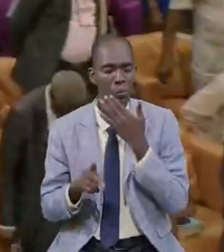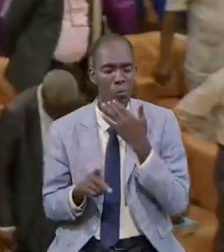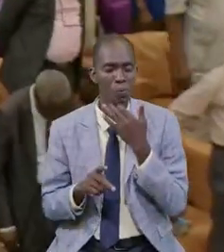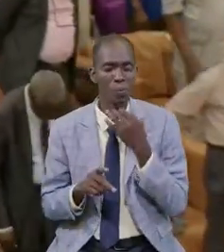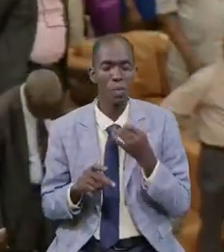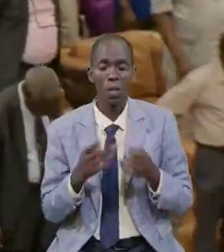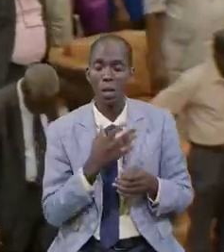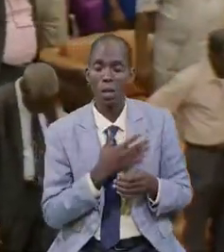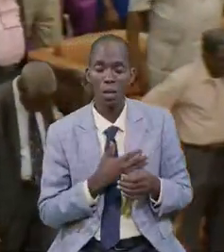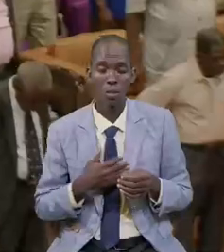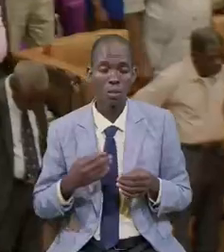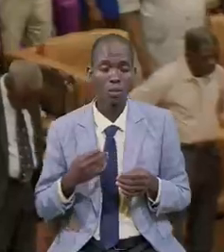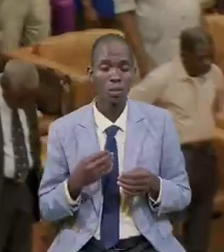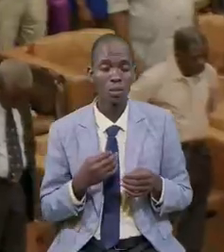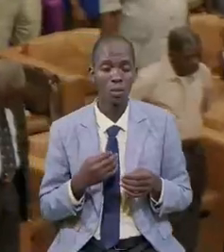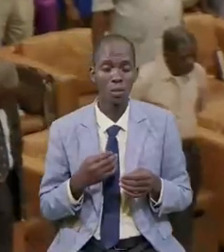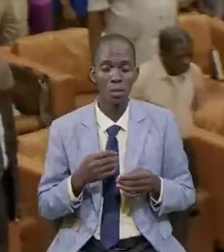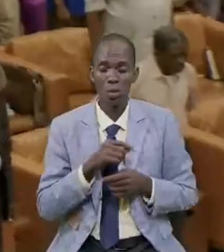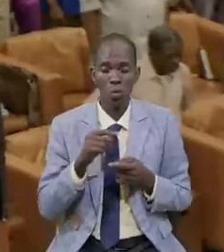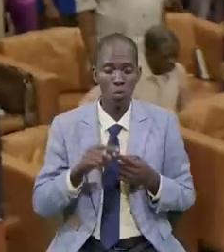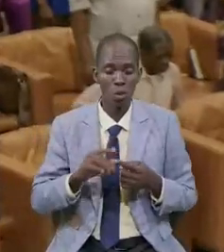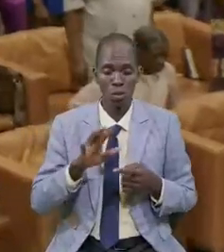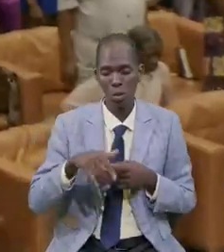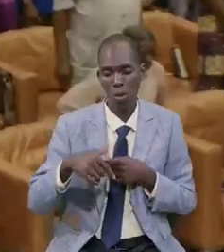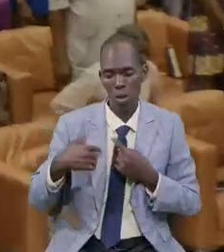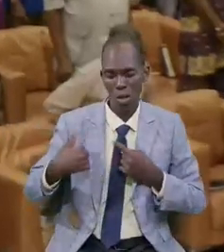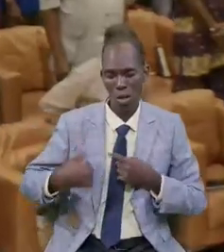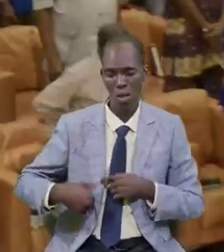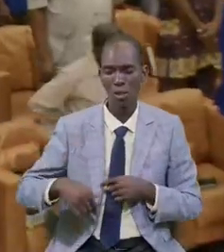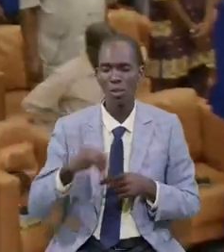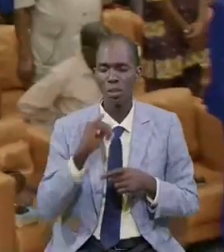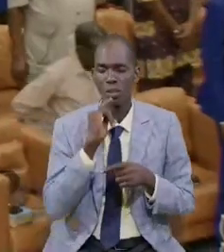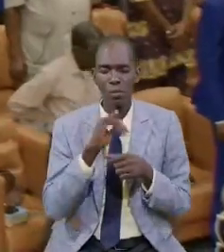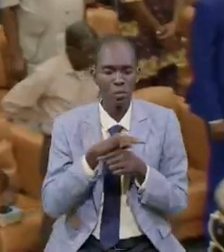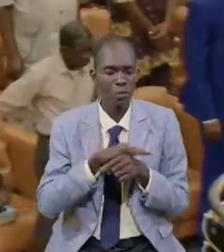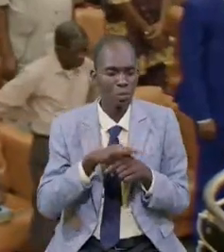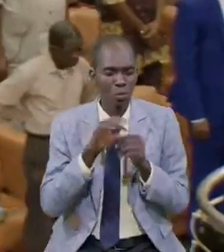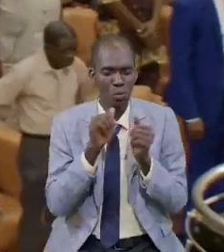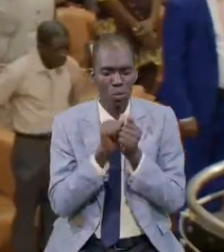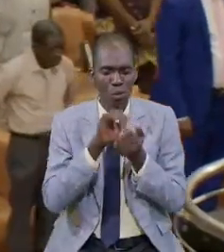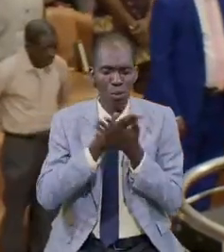Et le cœur, lorsque votre cœur est paisible,